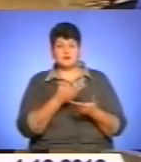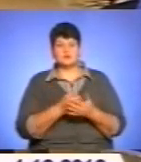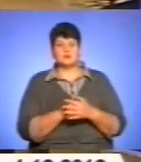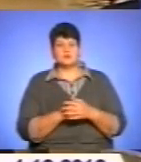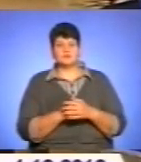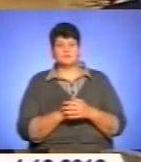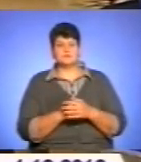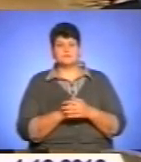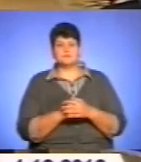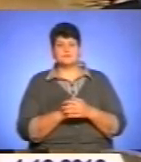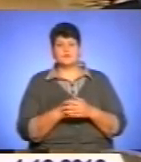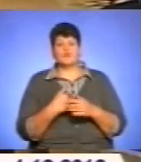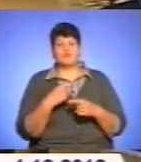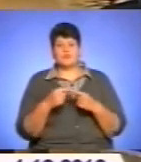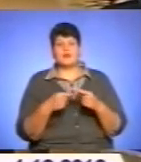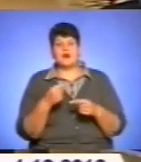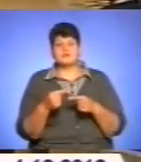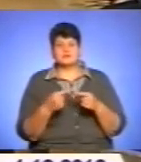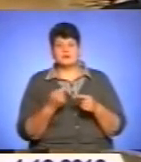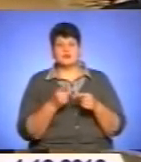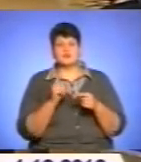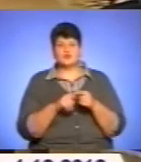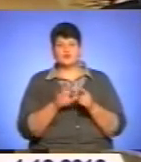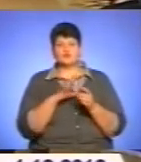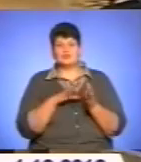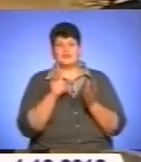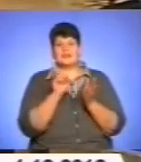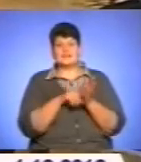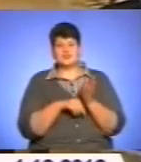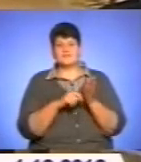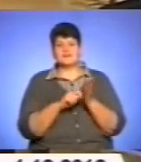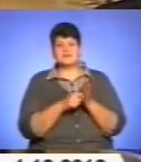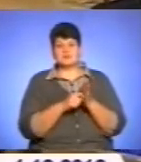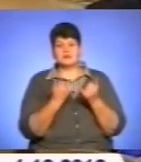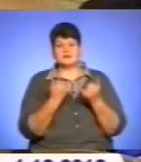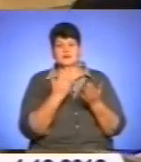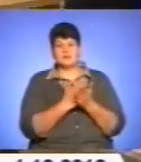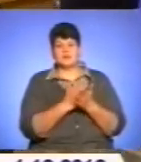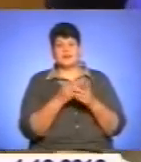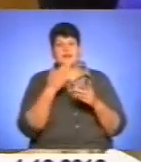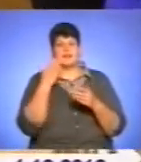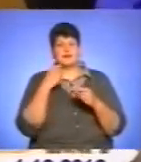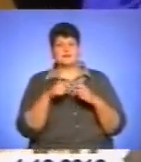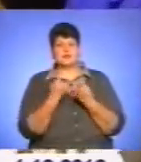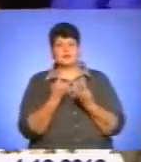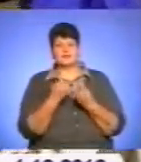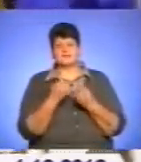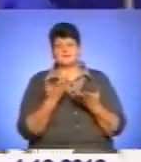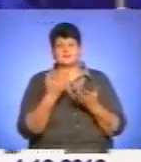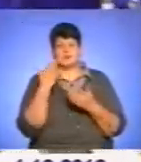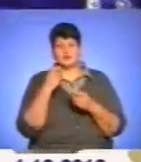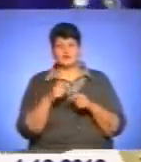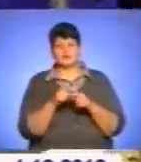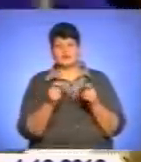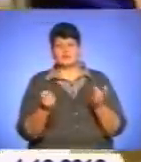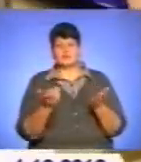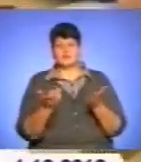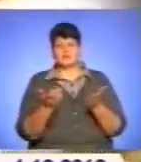От наслідки того, що стояли дешеві замки, зараз ми бачимо, вони легко ламаються і відкриваються. Тому я би